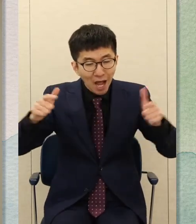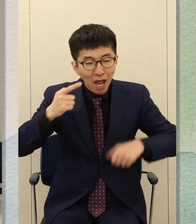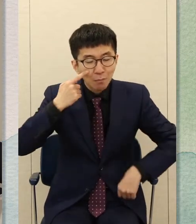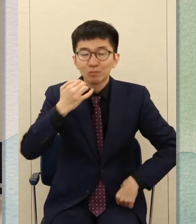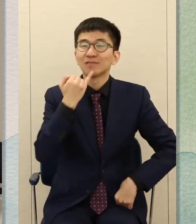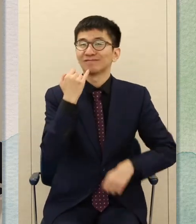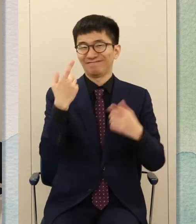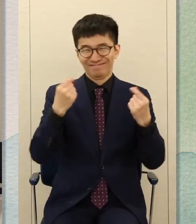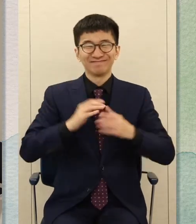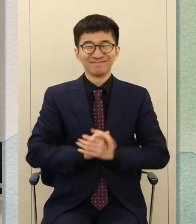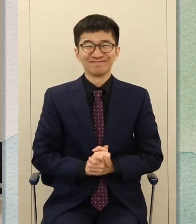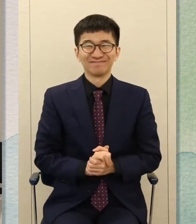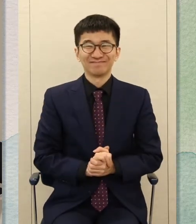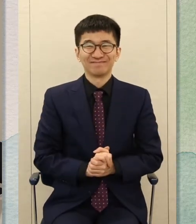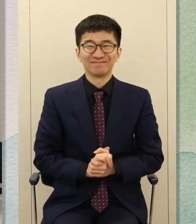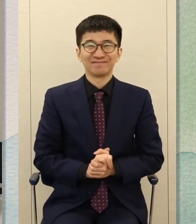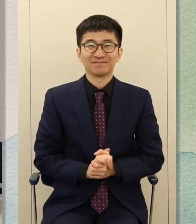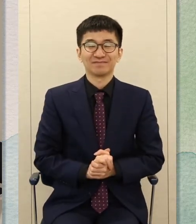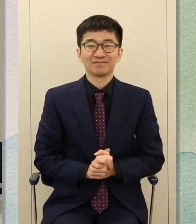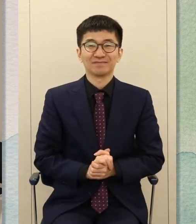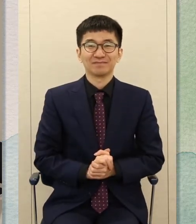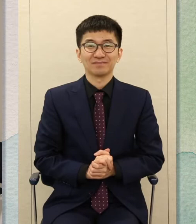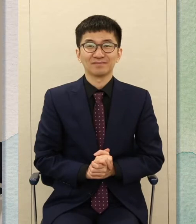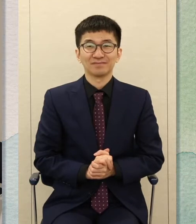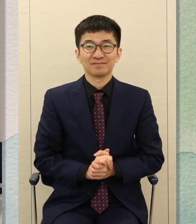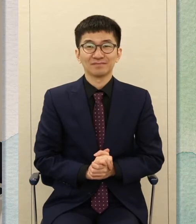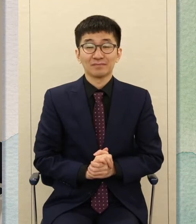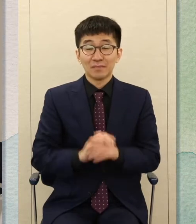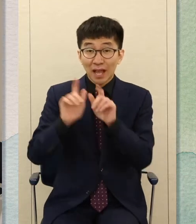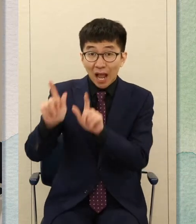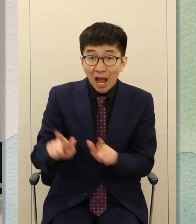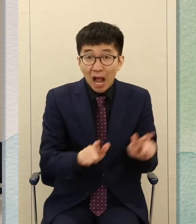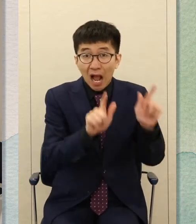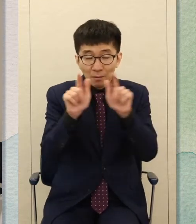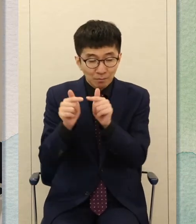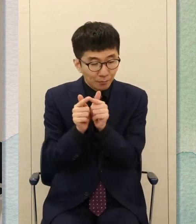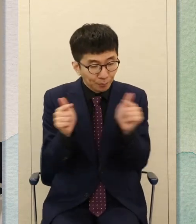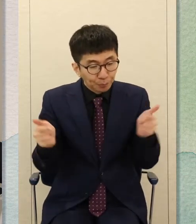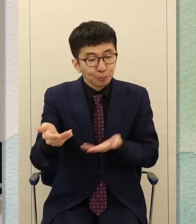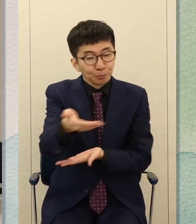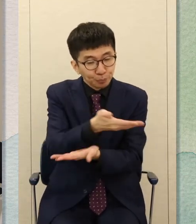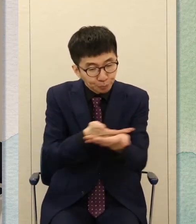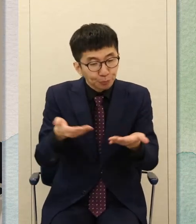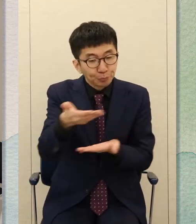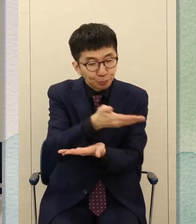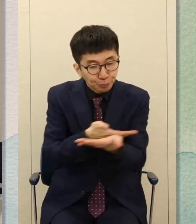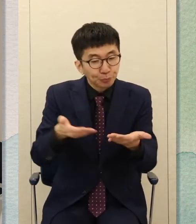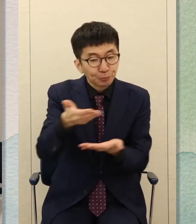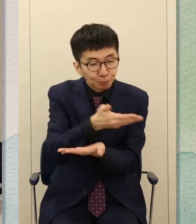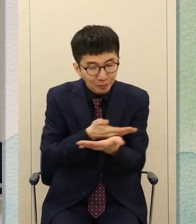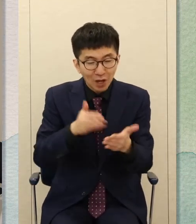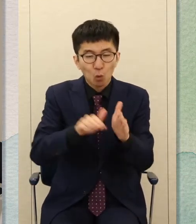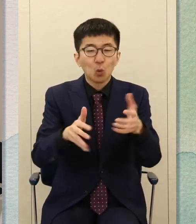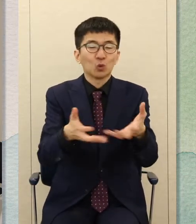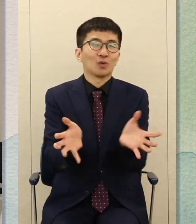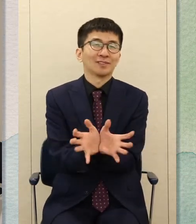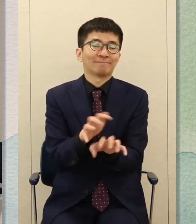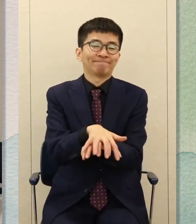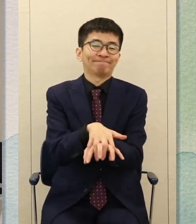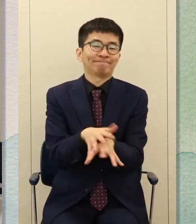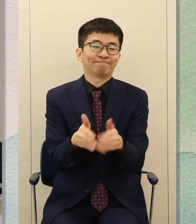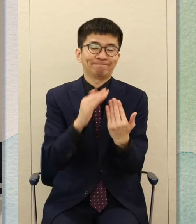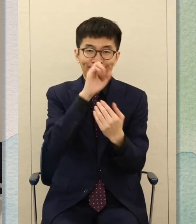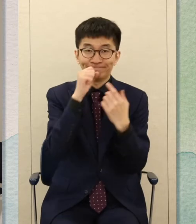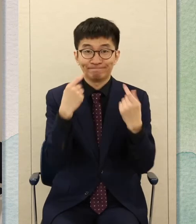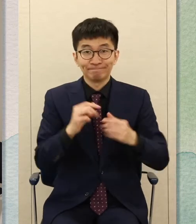거예요. 예. 그래서, 예, 삶을 함께 나누는 시민 공동체가 되고요. 예, 이럴 때 이제 목표는 이런 거죠.